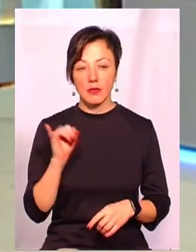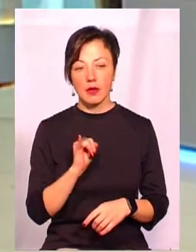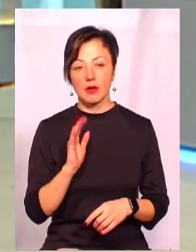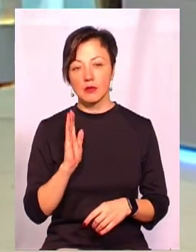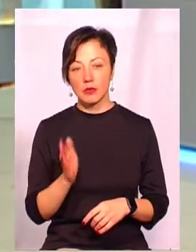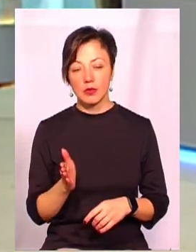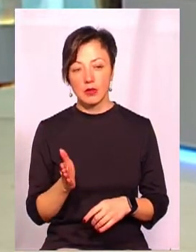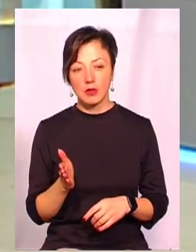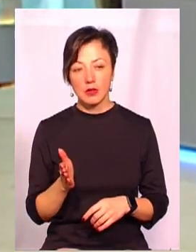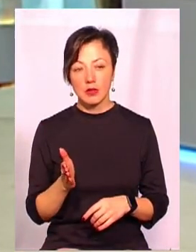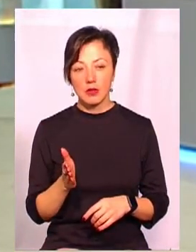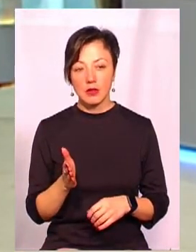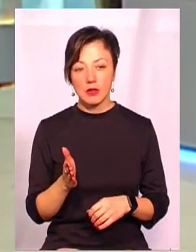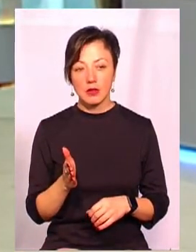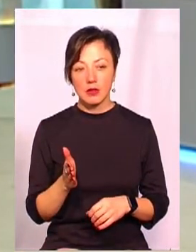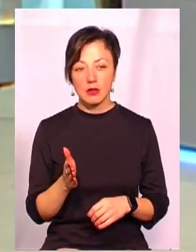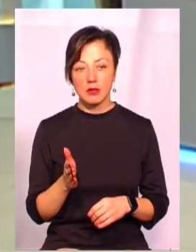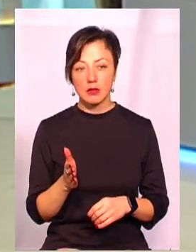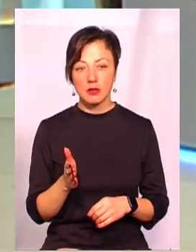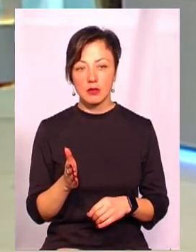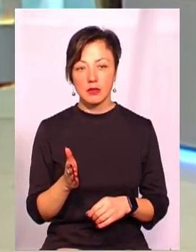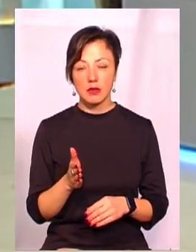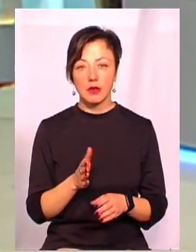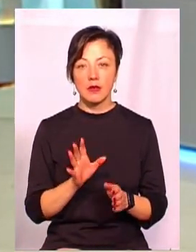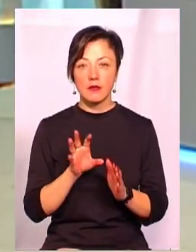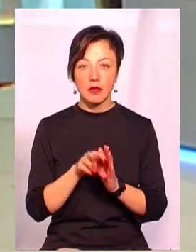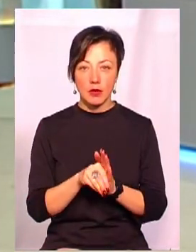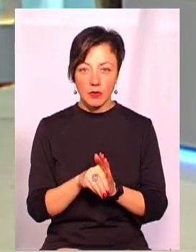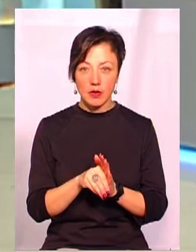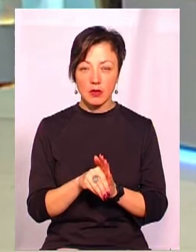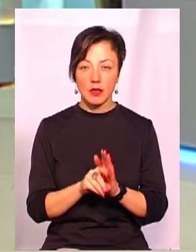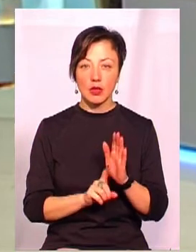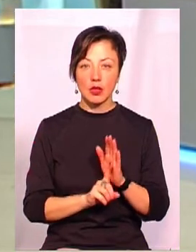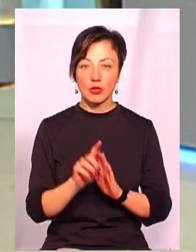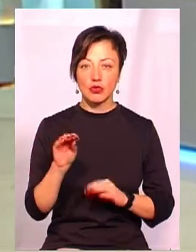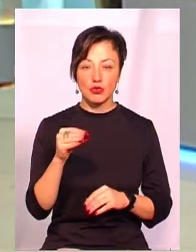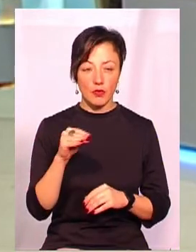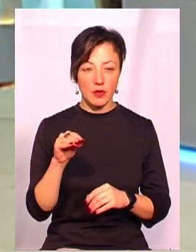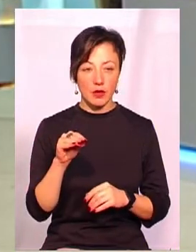буде, значить, РРО втілювати з жовтня,